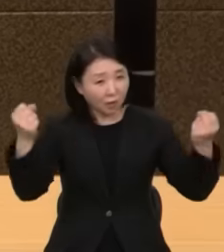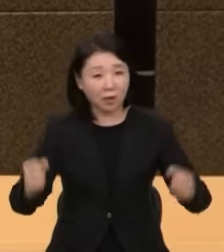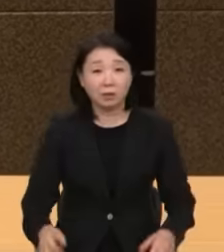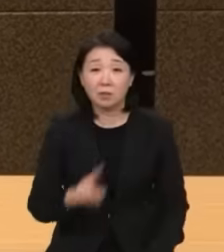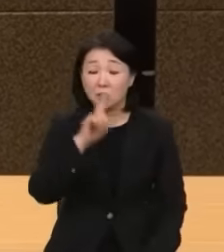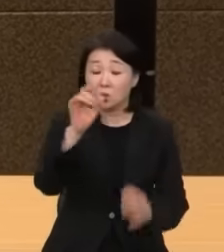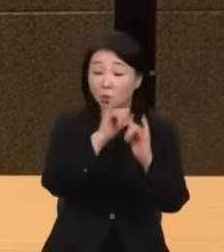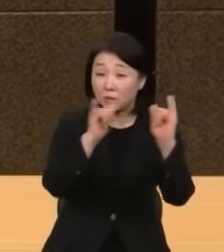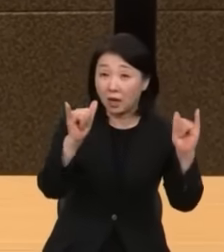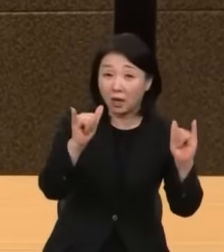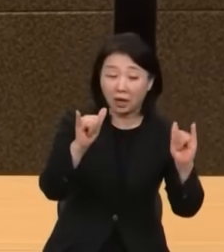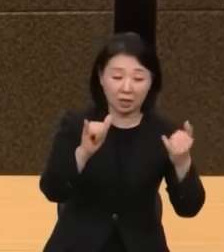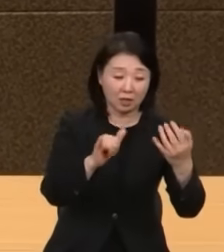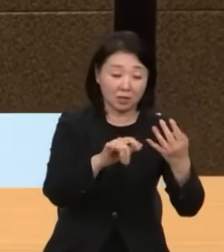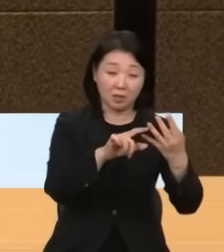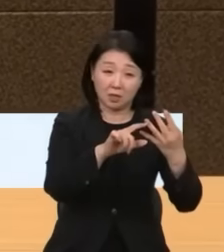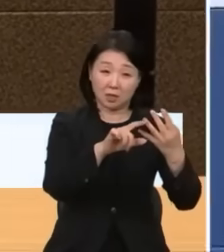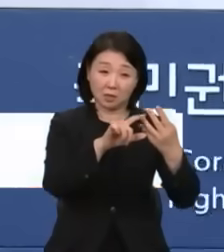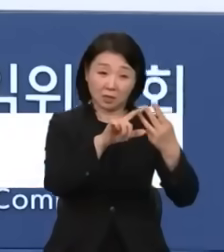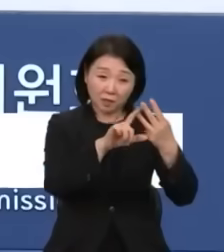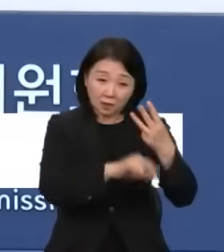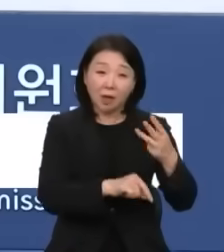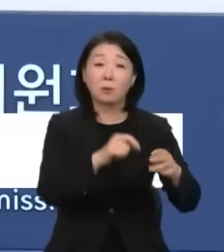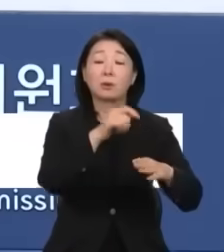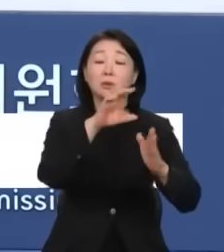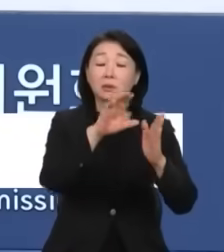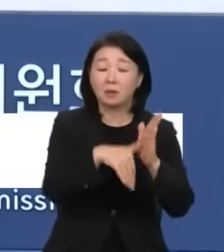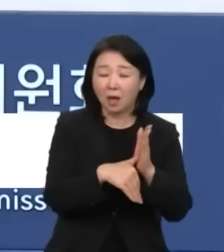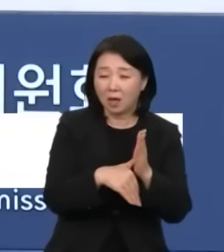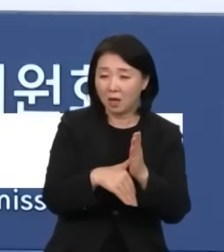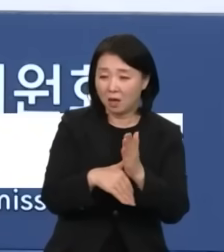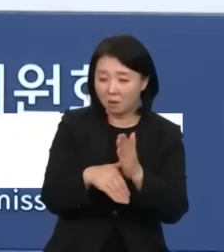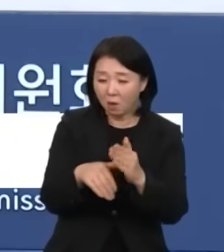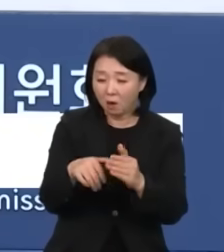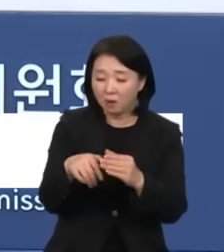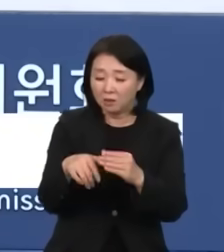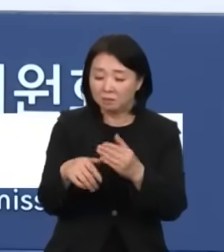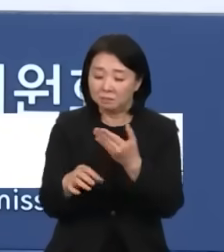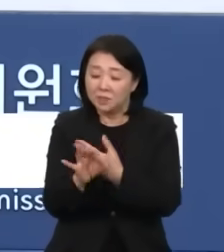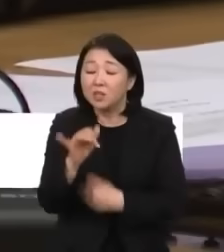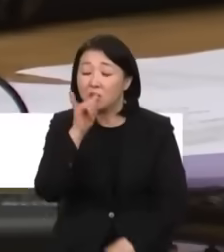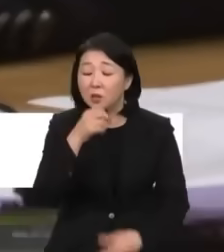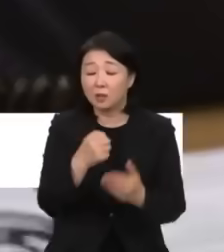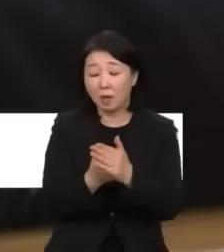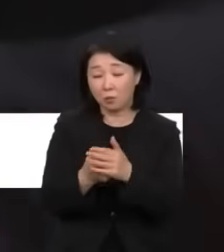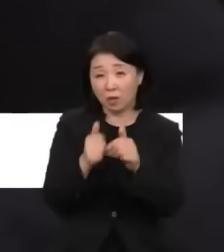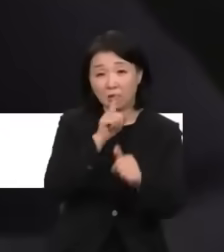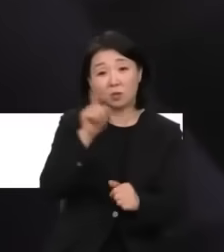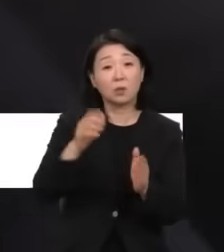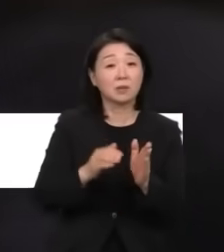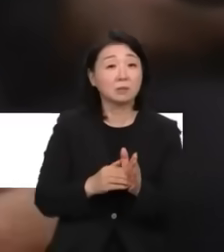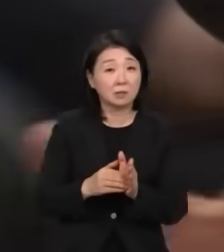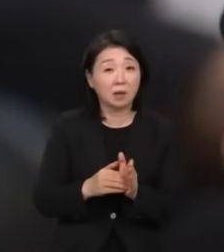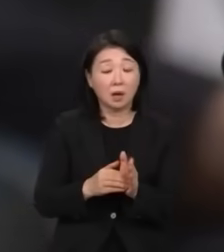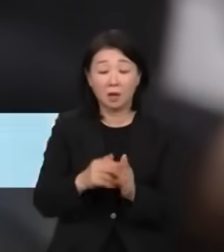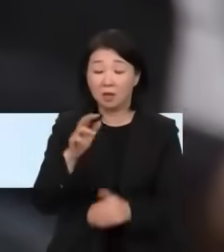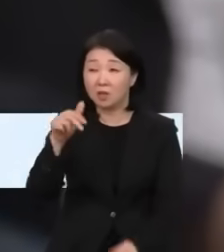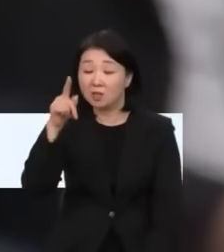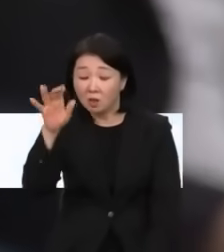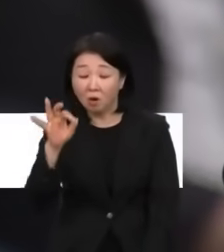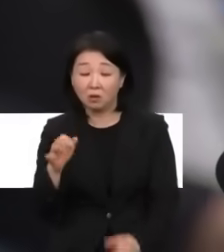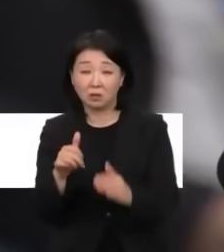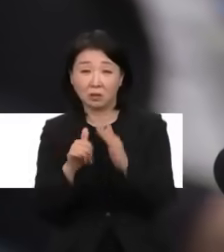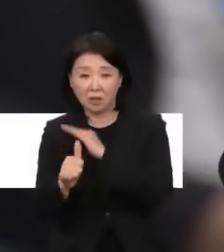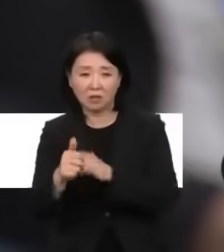신고자는 결국 지난달 정대사에 비위가 있다며 외교부와 국민권익위원회에 신고했습니다. 정대사가 폭언과 함께